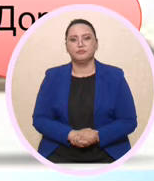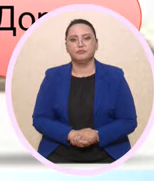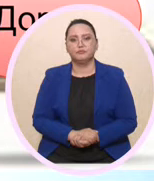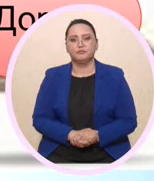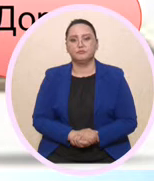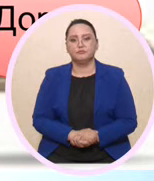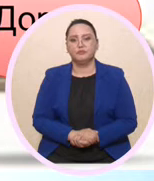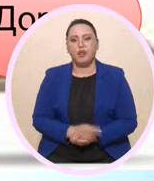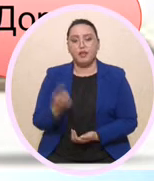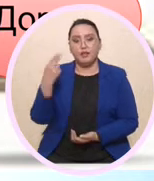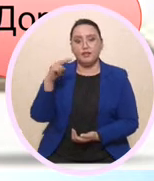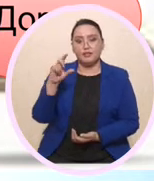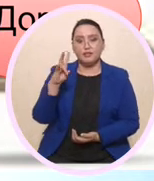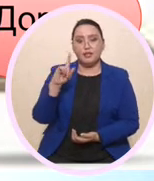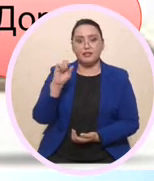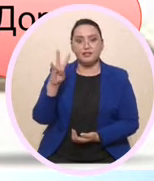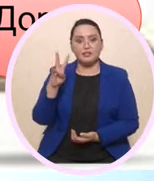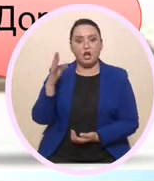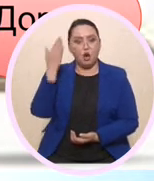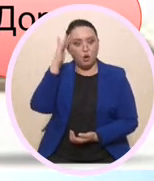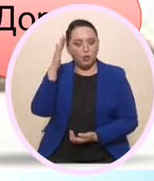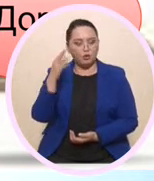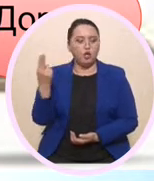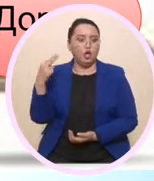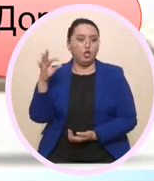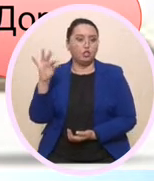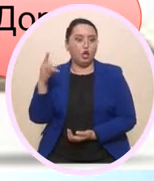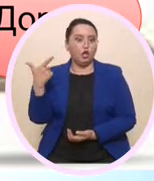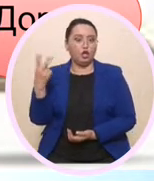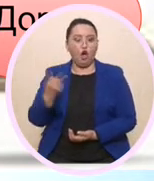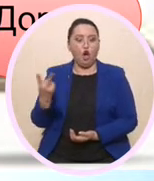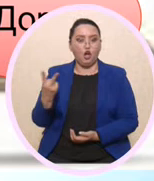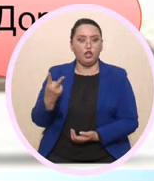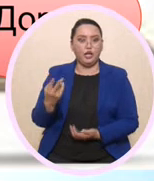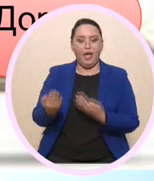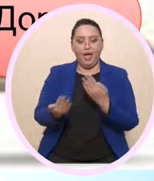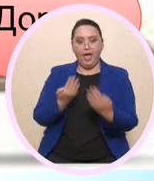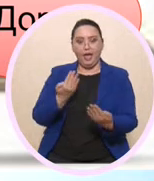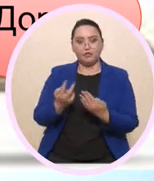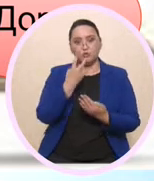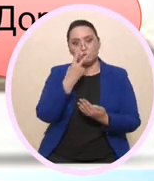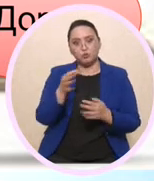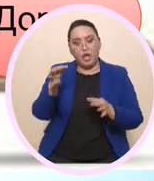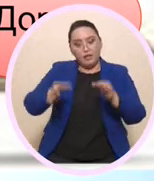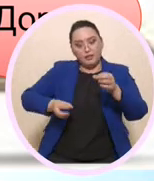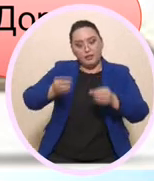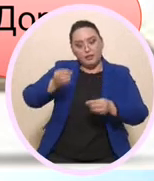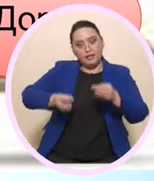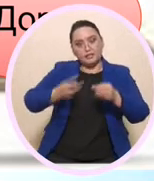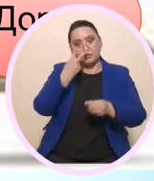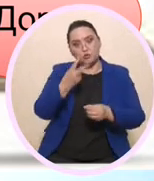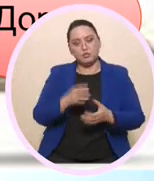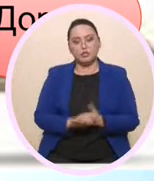За, дэнзэн өвгөн дөрг хорийн үйл хэргийг дэнсэлж үзэх юм бол иймэрхүү